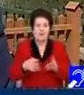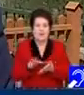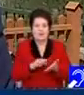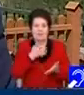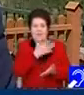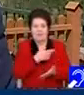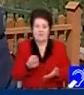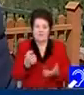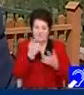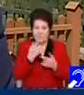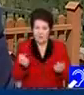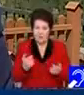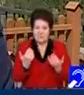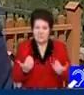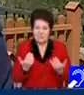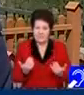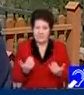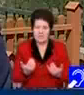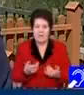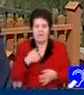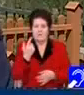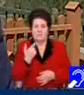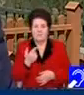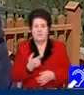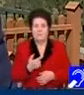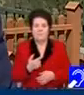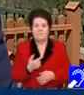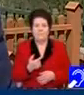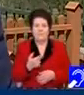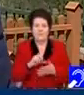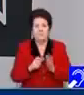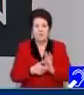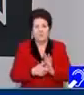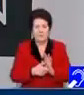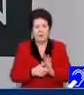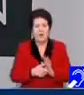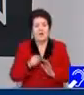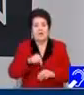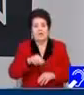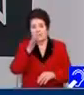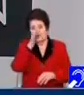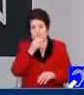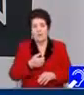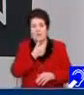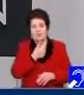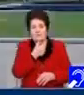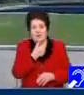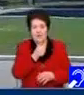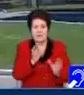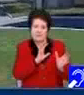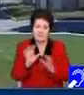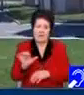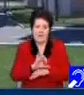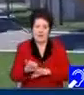După toată informația care la momentul dețin, cred că până la finele lunii iunie, biroul va fi deschis. Între timp, Chișinăul încearcă să-și asigure securitatea